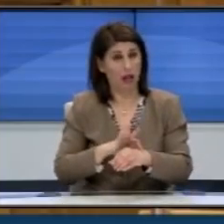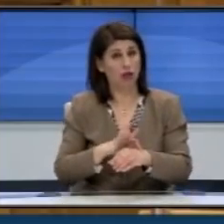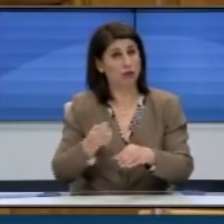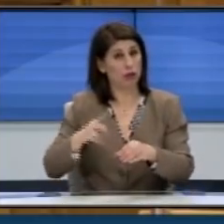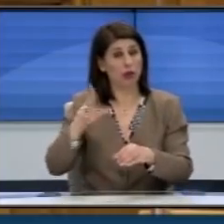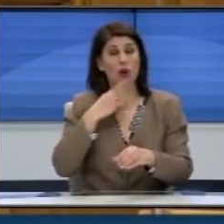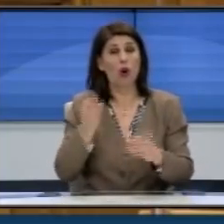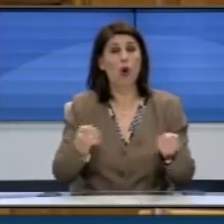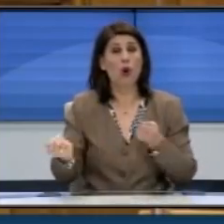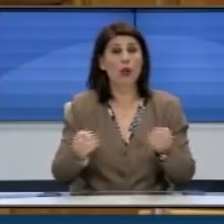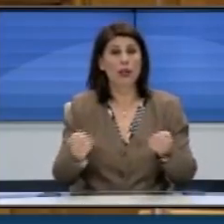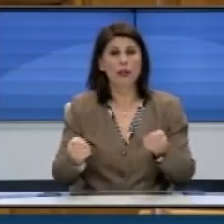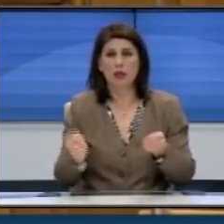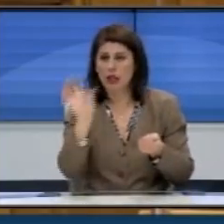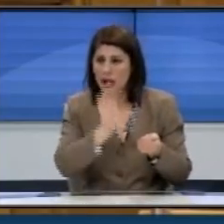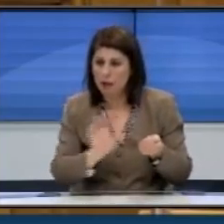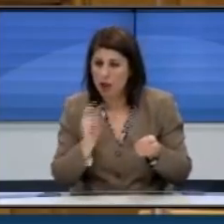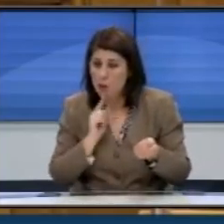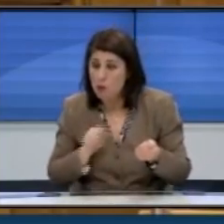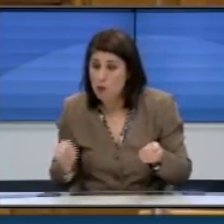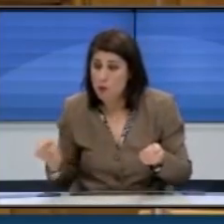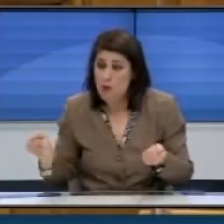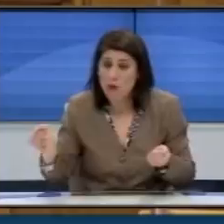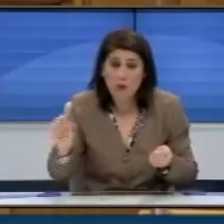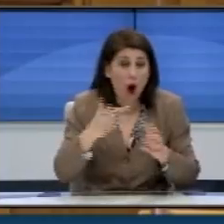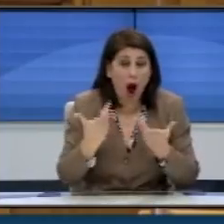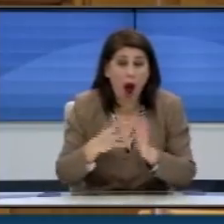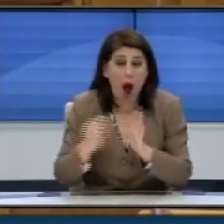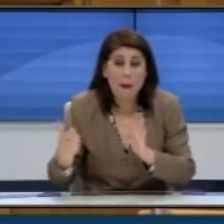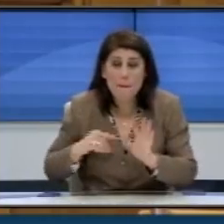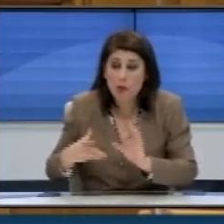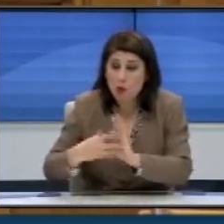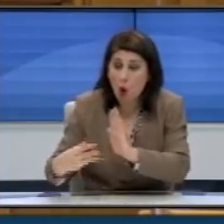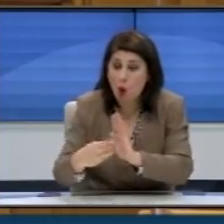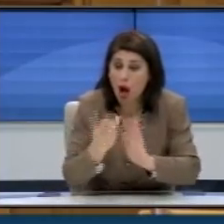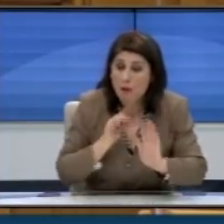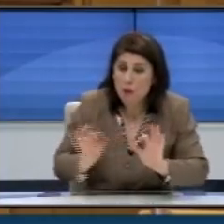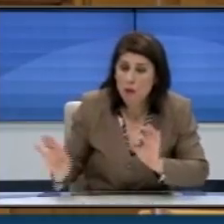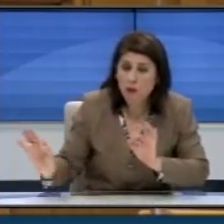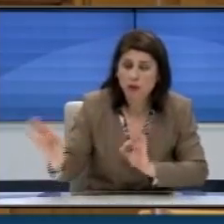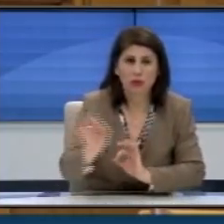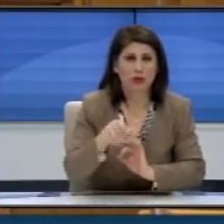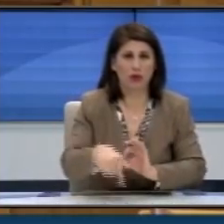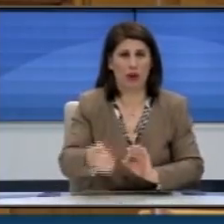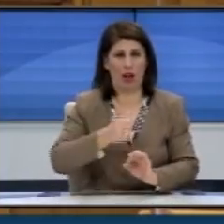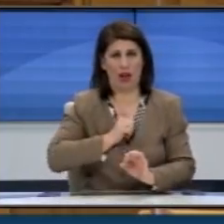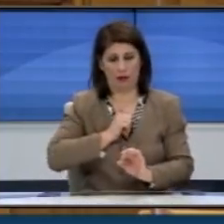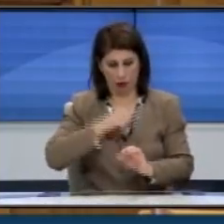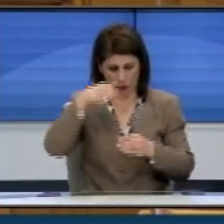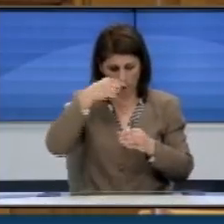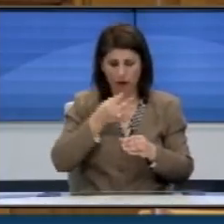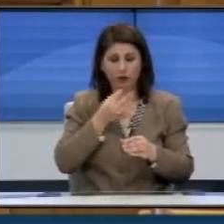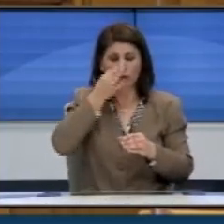οργανωμένη, αποτελεσματική ιχνηλάτιση των κρούσματων. Τώρα προτείνετε την αυτοδιάγνωση που